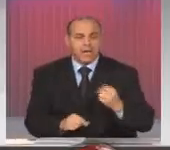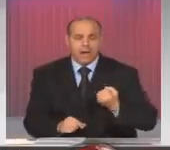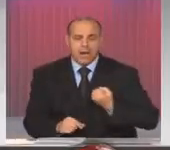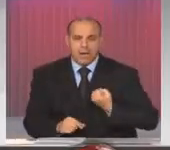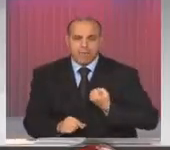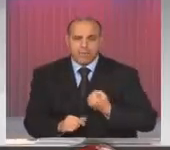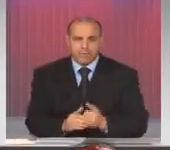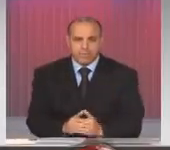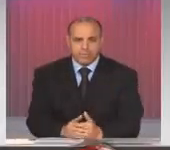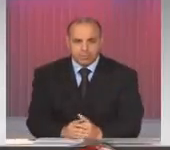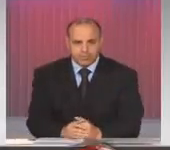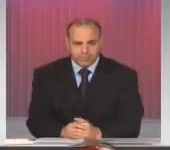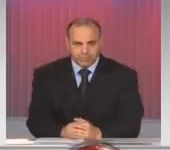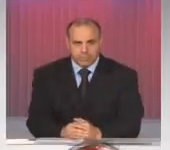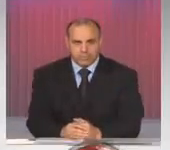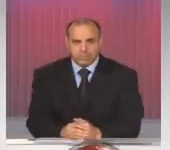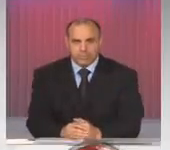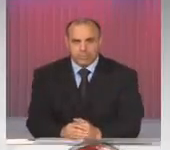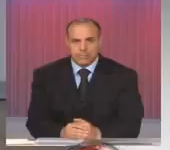الإرهاب.